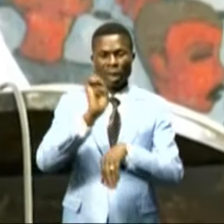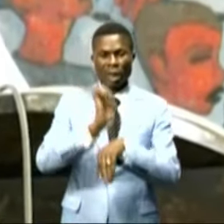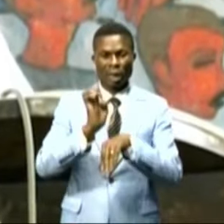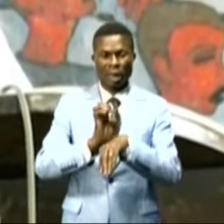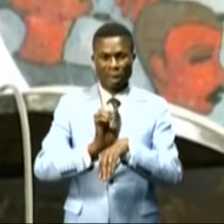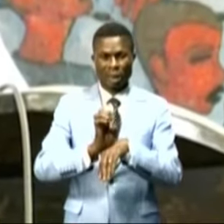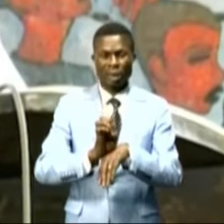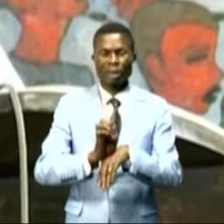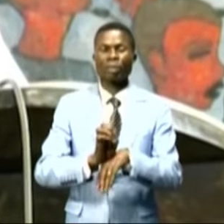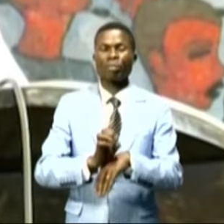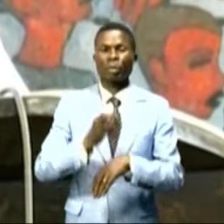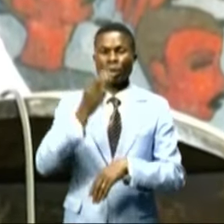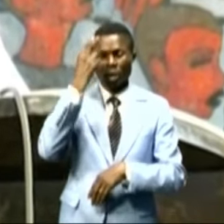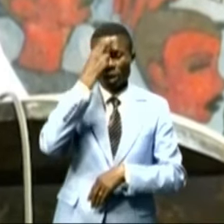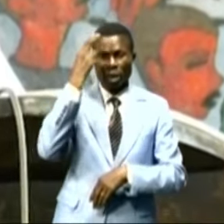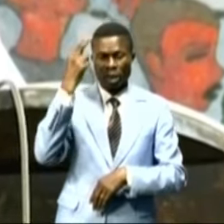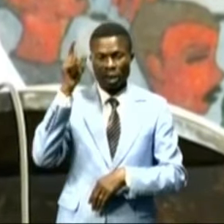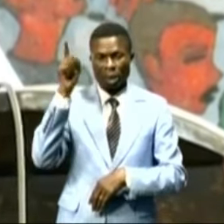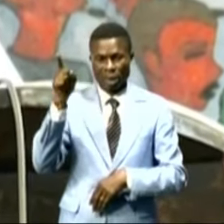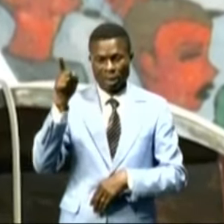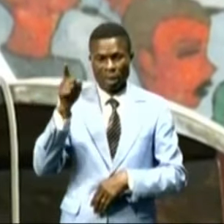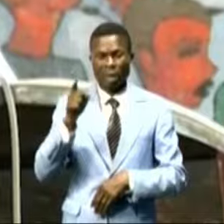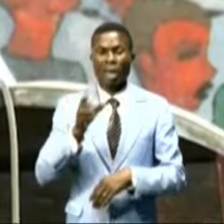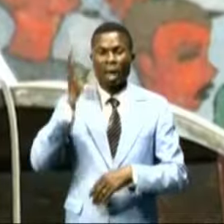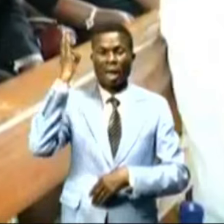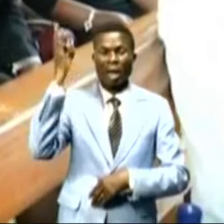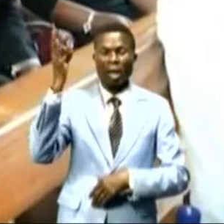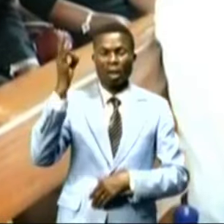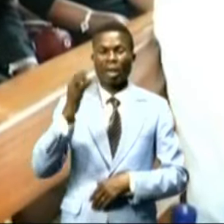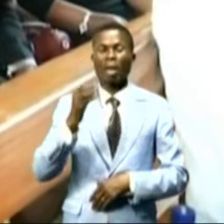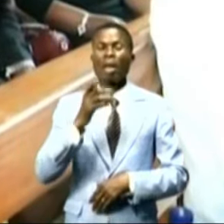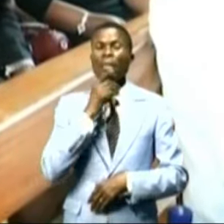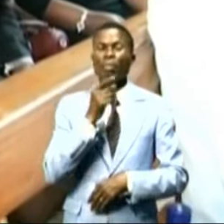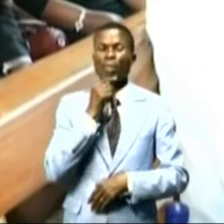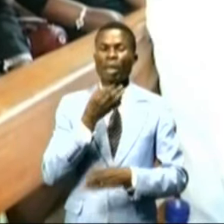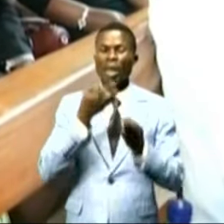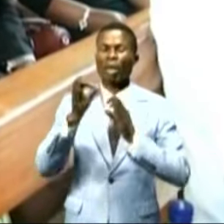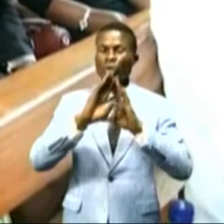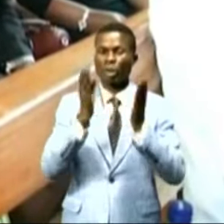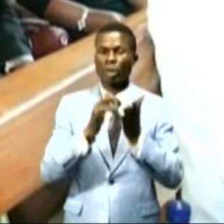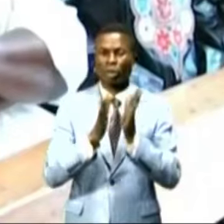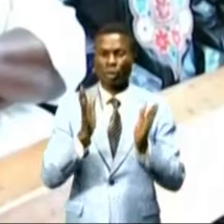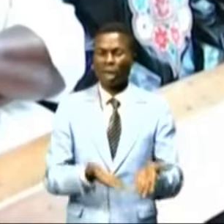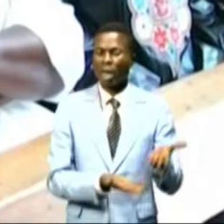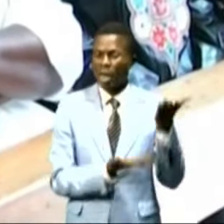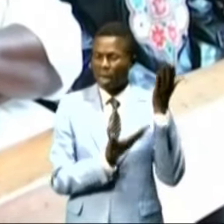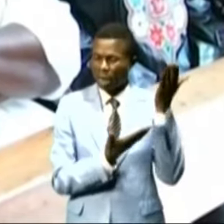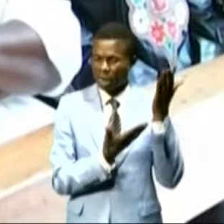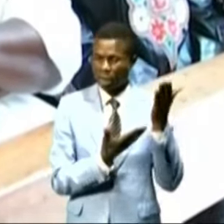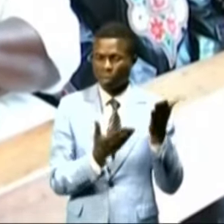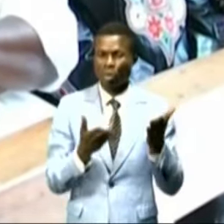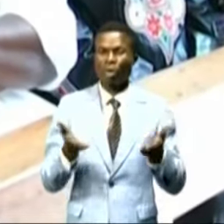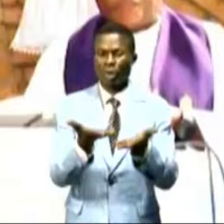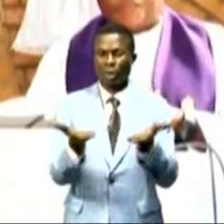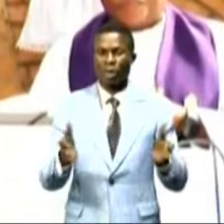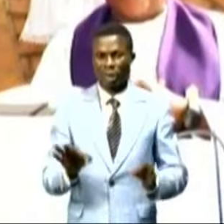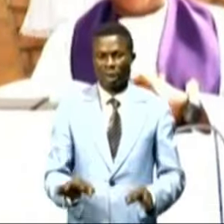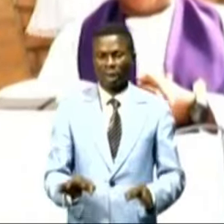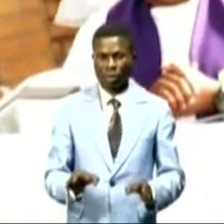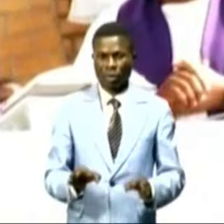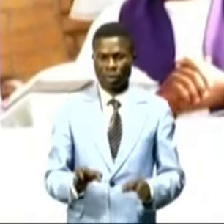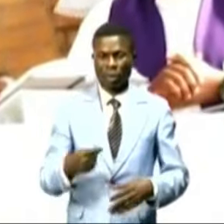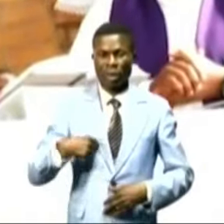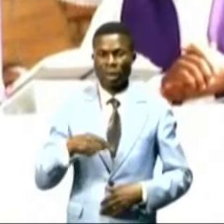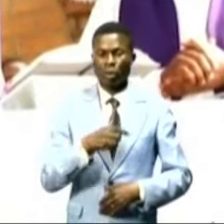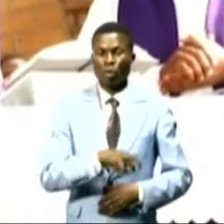du Congo. Dans son homélie, le célébrant a rappelé aux fidèles l'essence même de notre existence sur la terre. Nous sommes